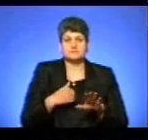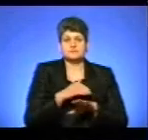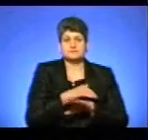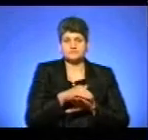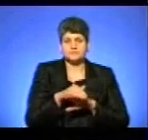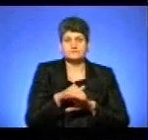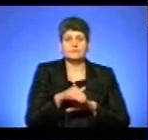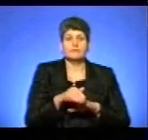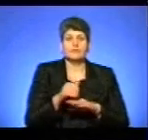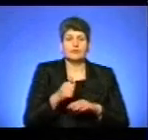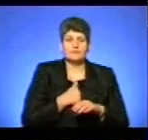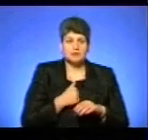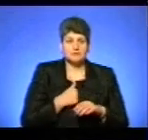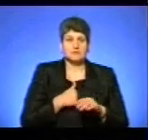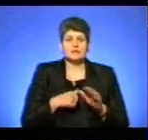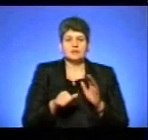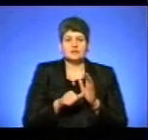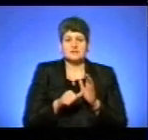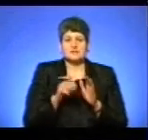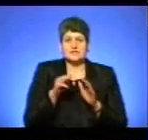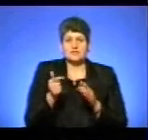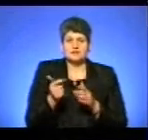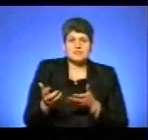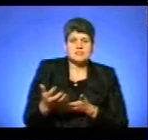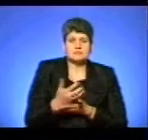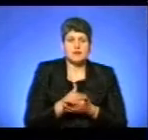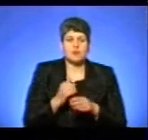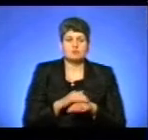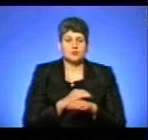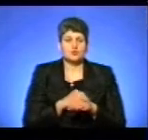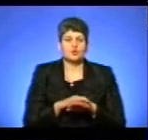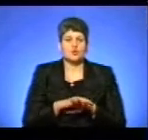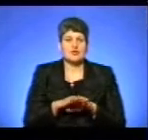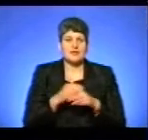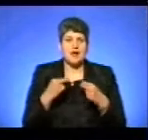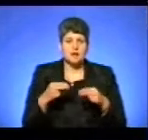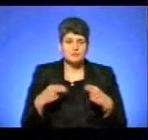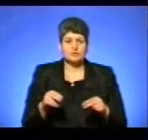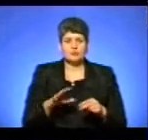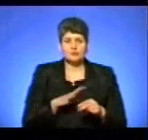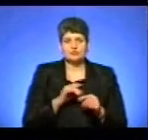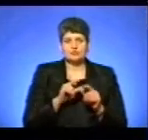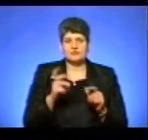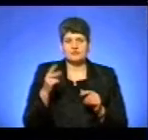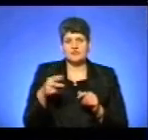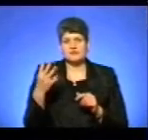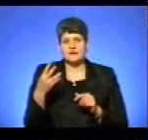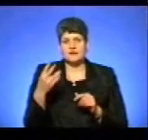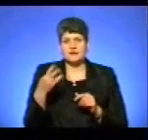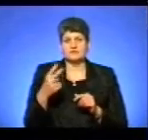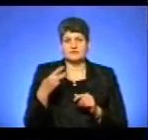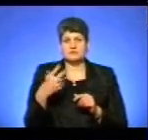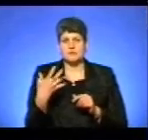солодощі. Кошти для цього 6 тисяч гривень зібрали на благодійному ярмарку, який відбувся в школі 24-25